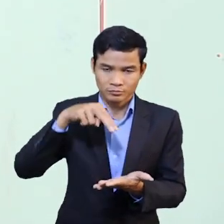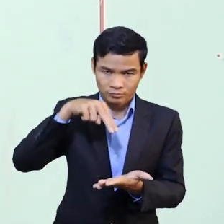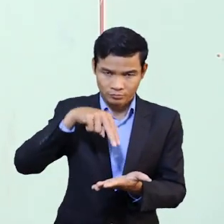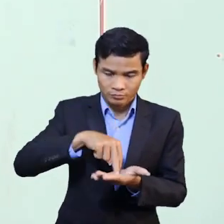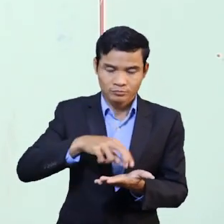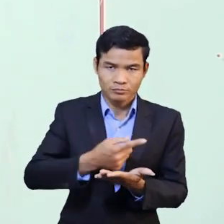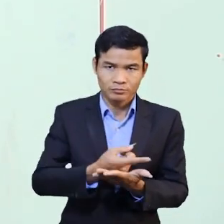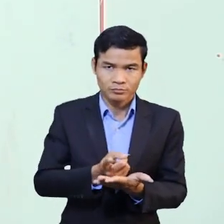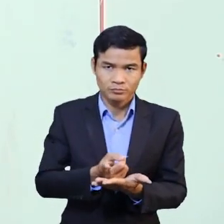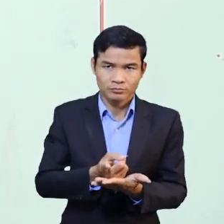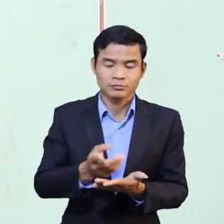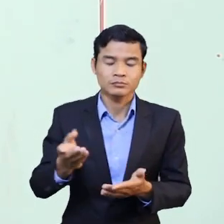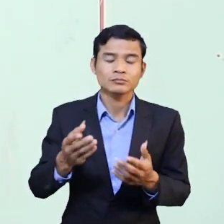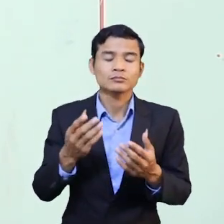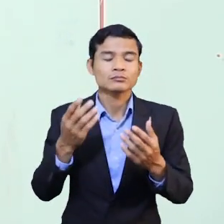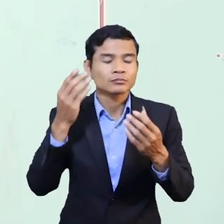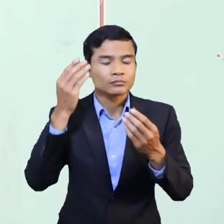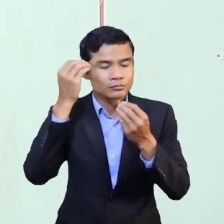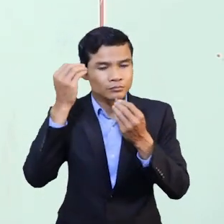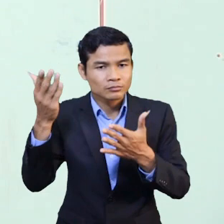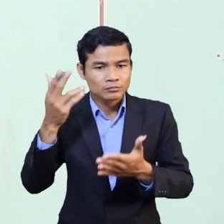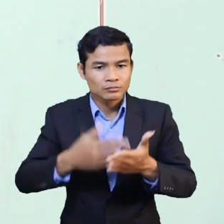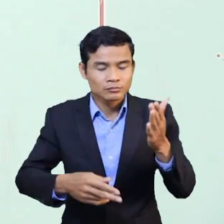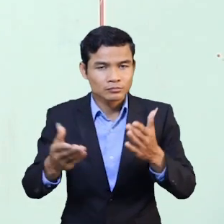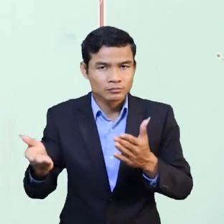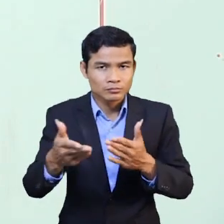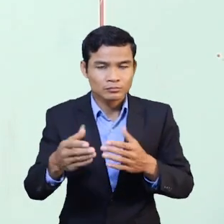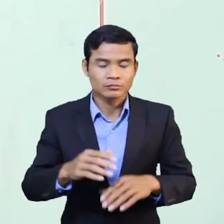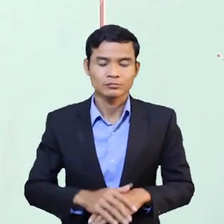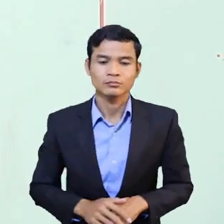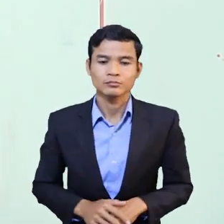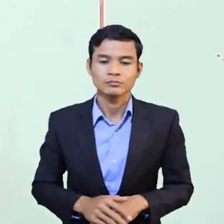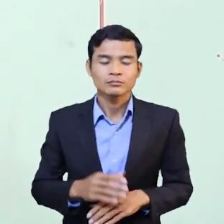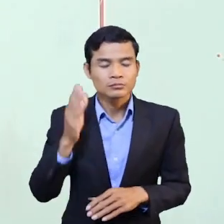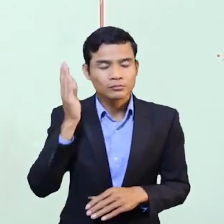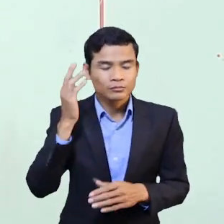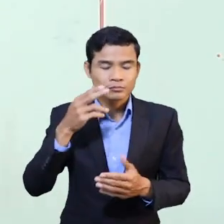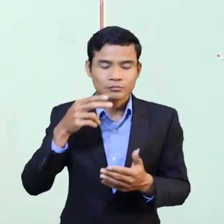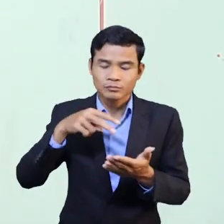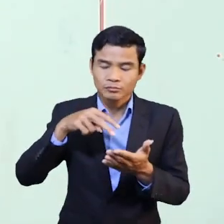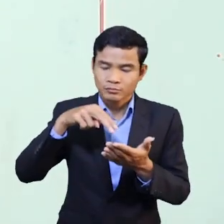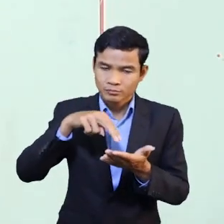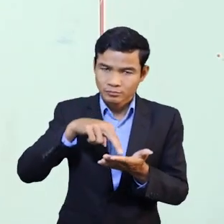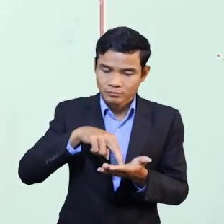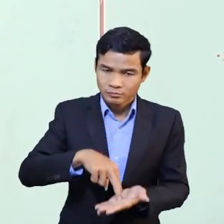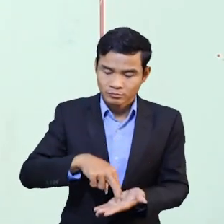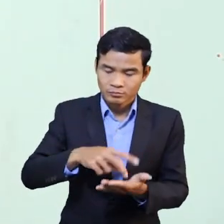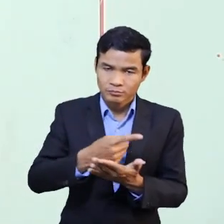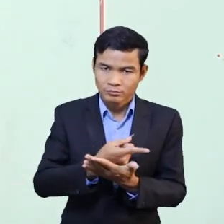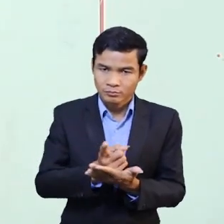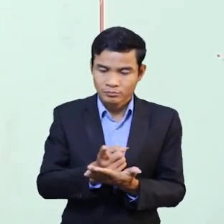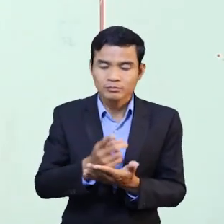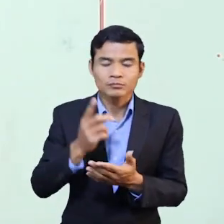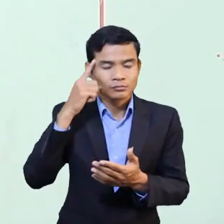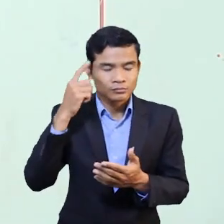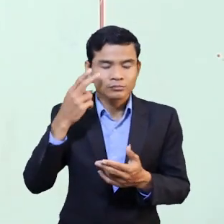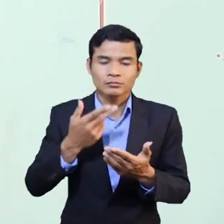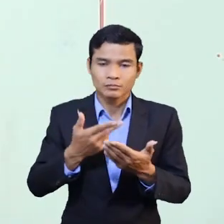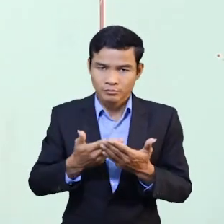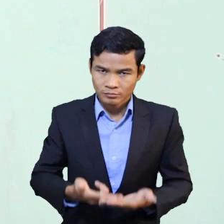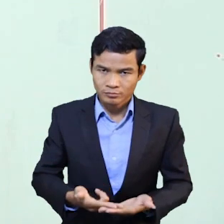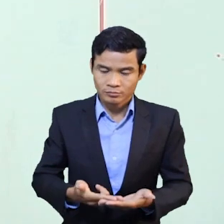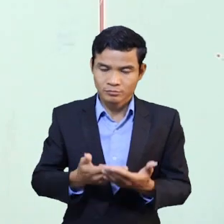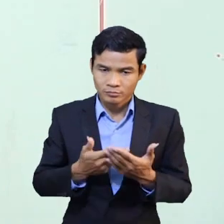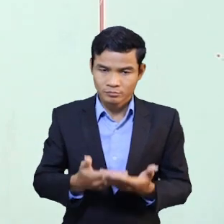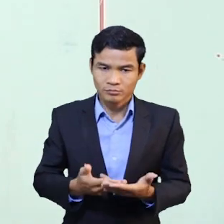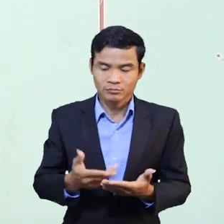con cái thăng nằm bay ở vậy chá cái thăng nằm bay ở đằng túm tùm ngôn